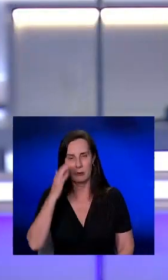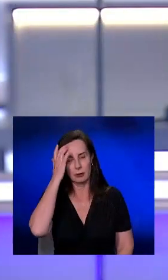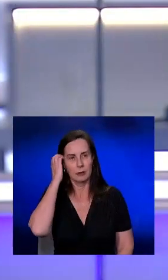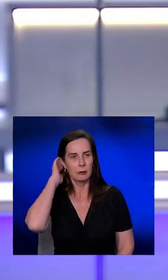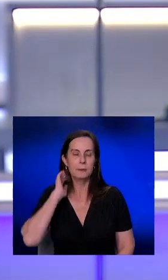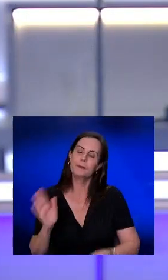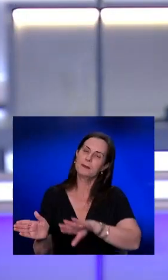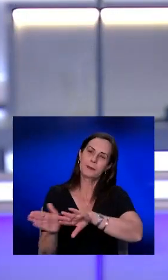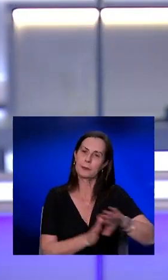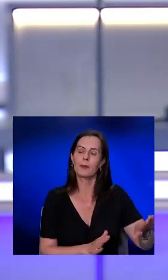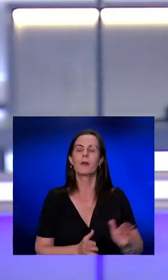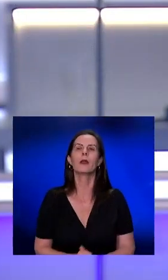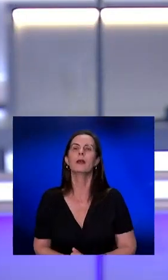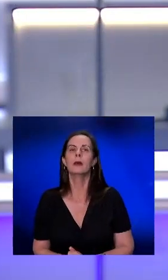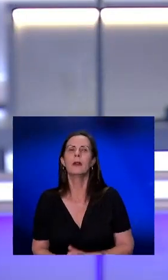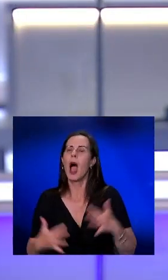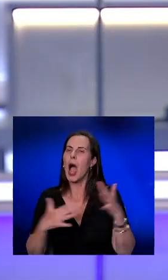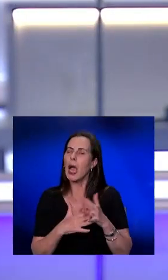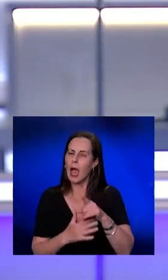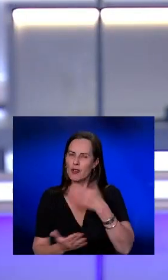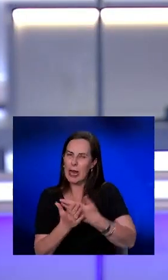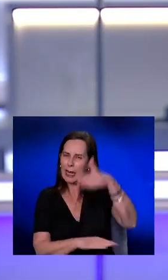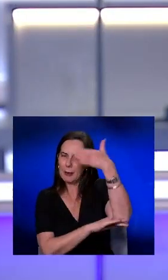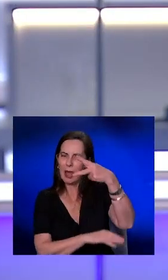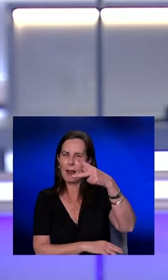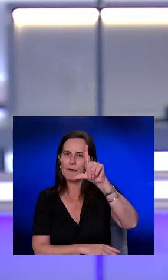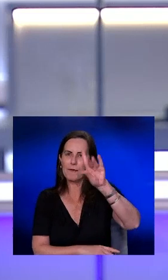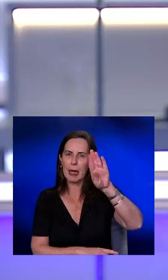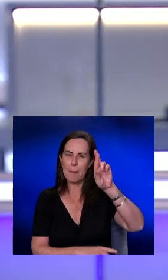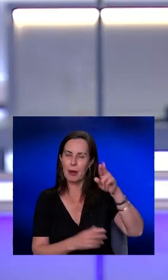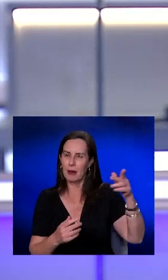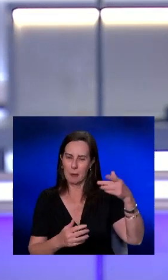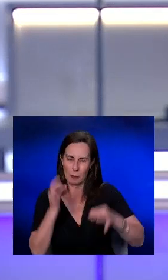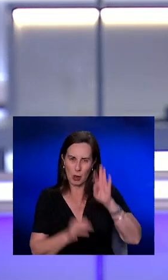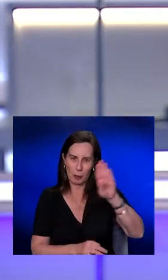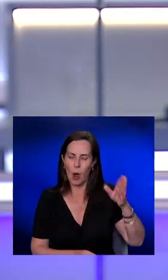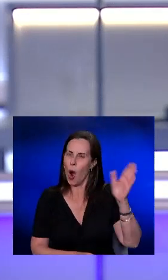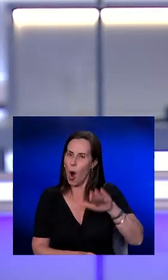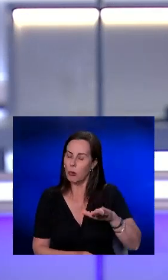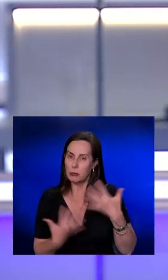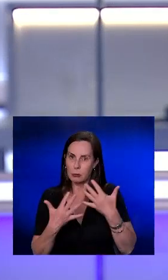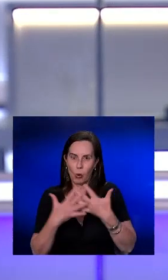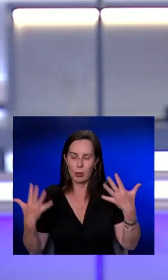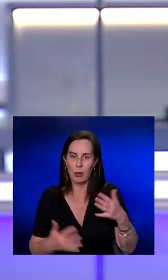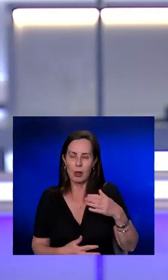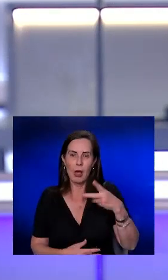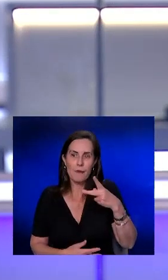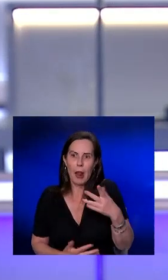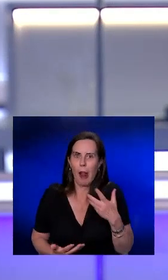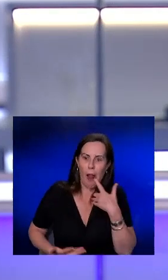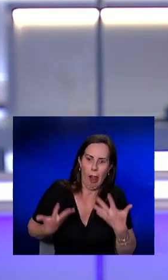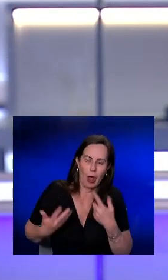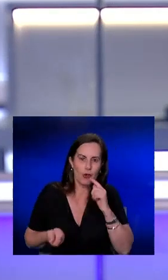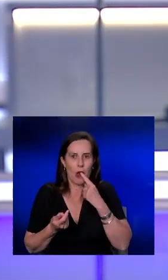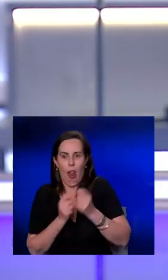אנחנו ממשיכים בעניינים נוספים. חקירתו נגדית של עד המדינה שלמה פילבר בדיון היום סיפקה עוד דרמה. פילבר התפתל על דוכן העדים, שינה